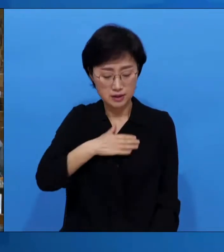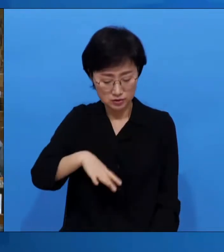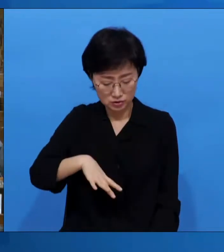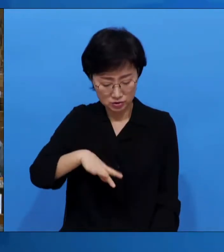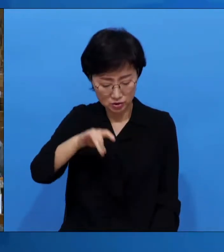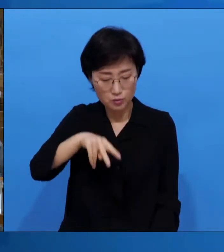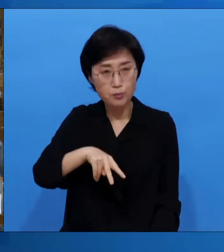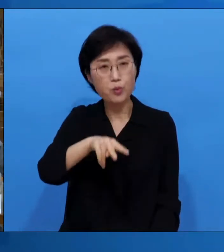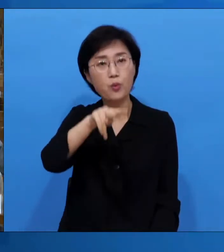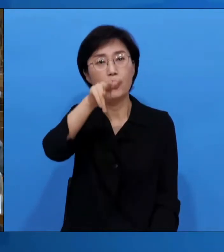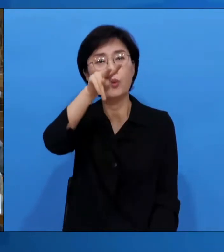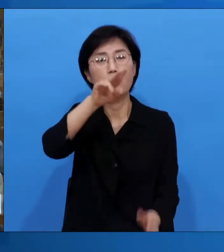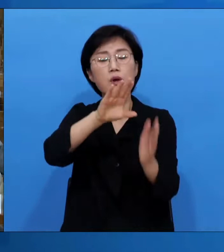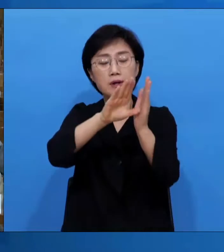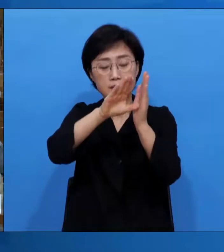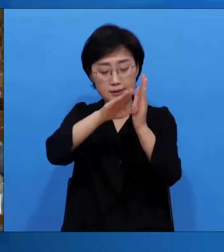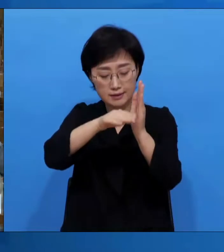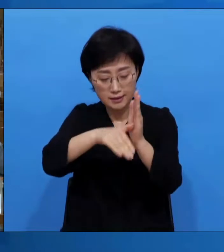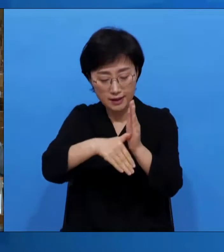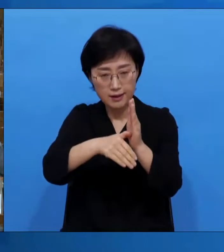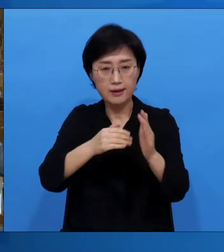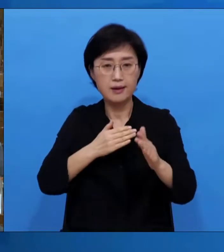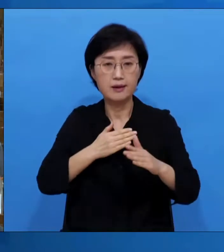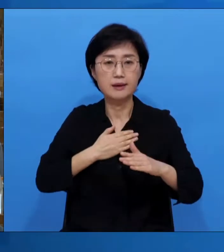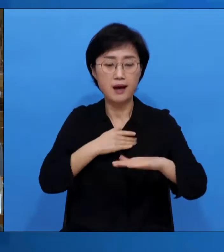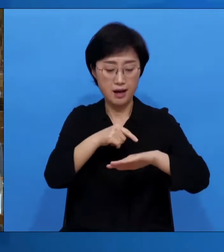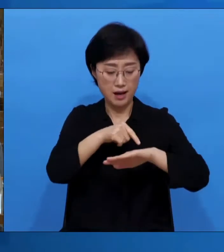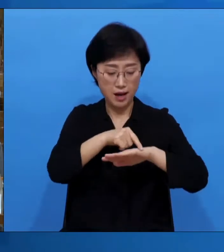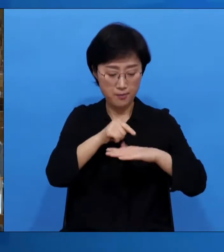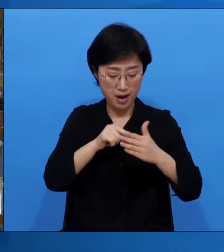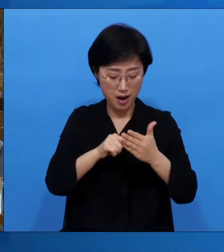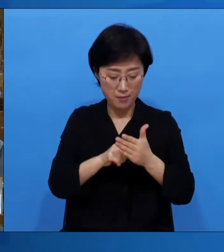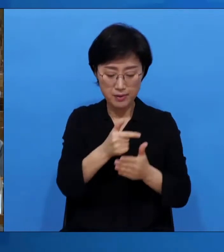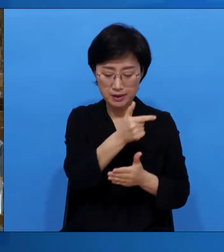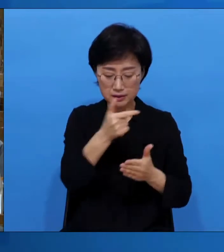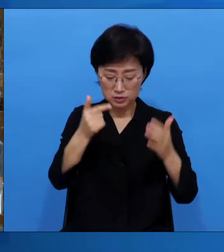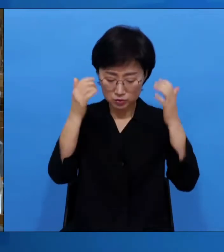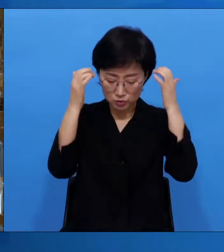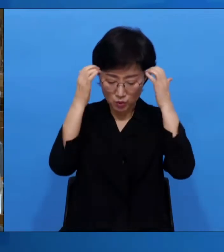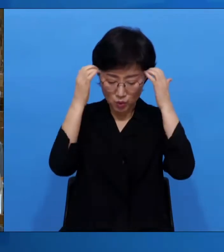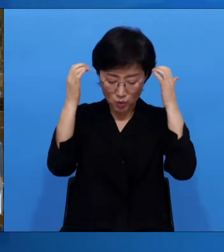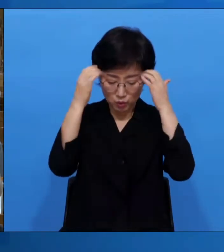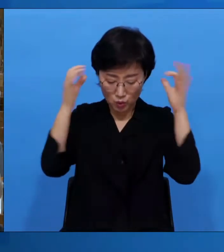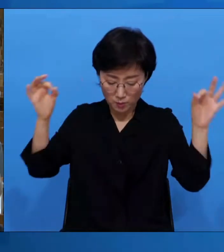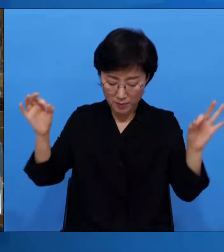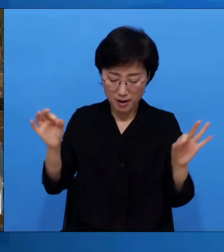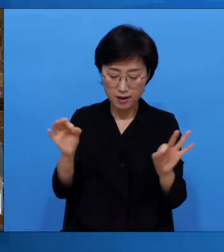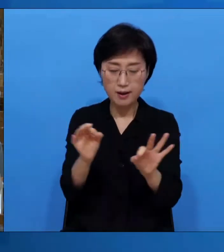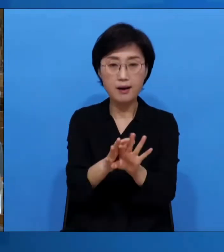내가 처음 볼 때에 나의 맘의 큰 고통